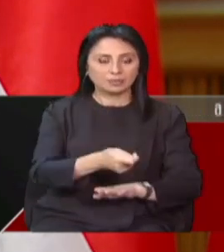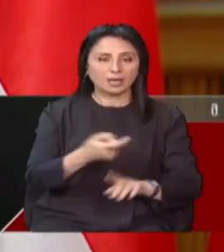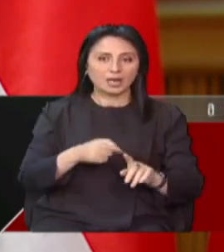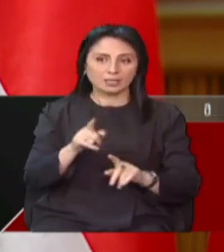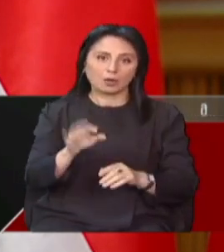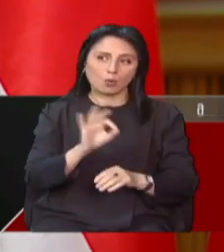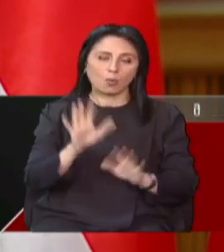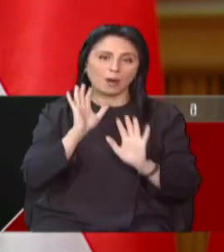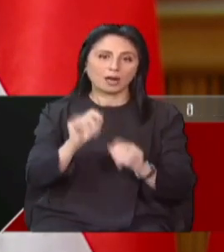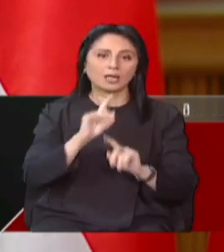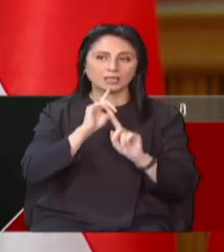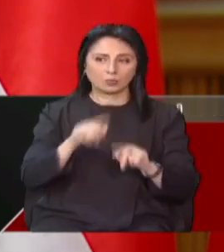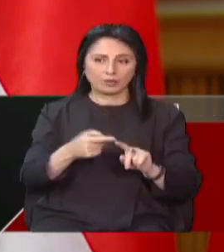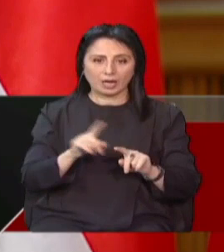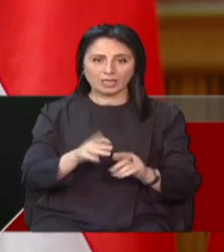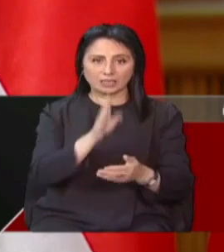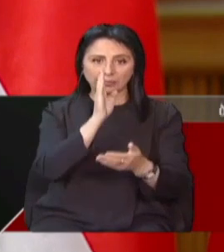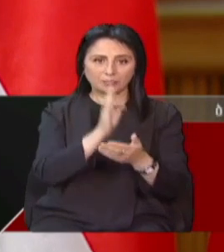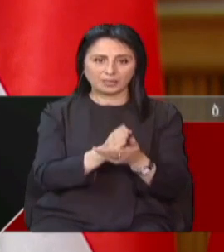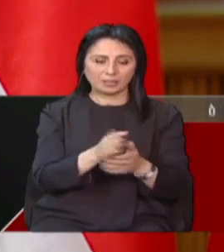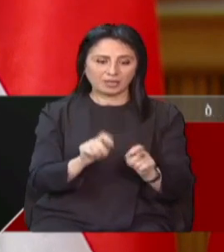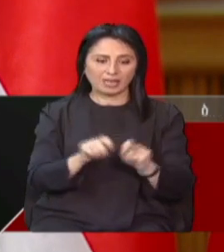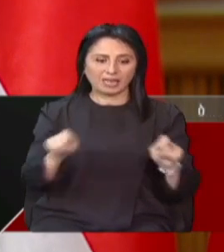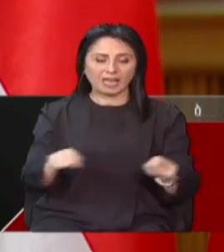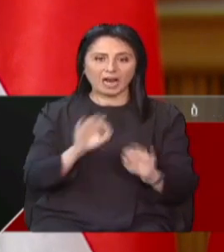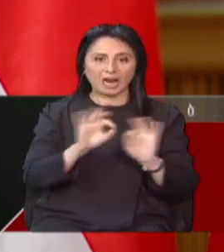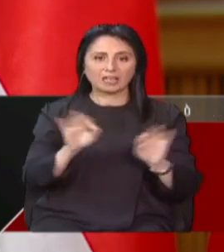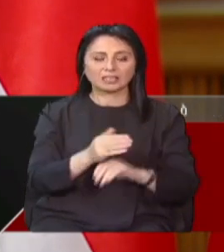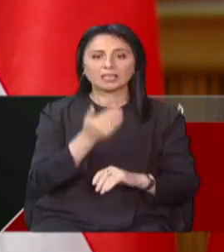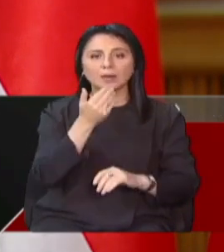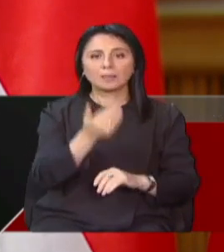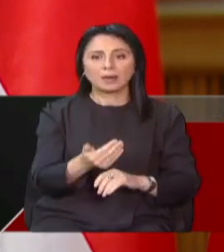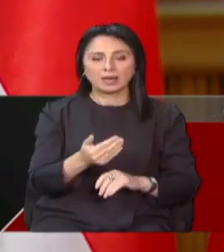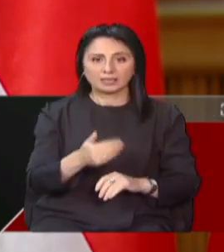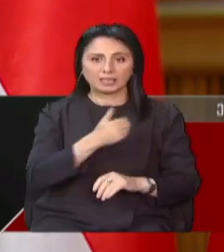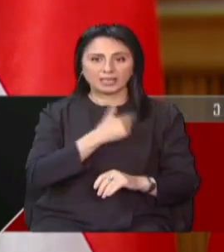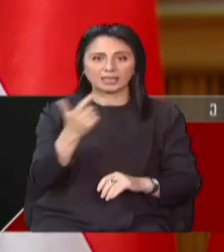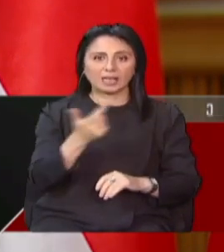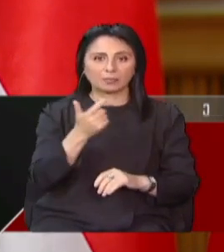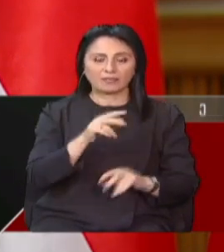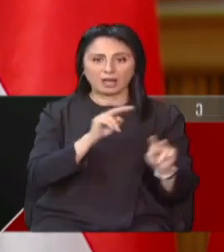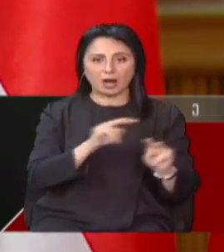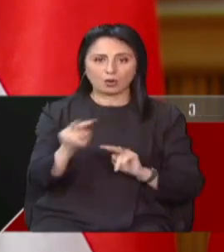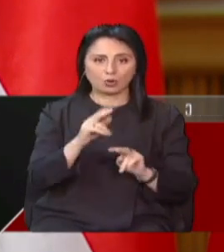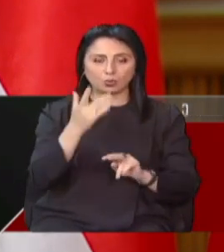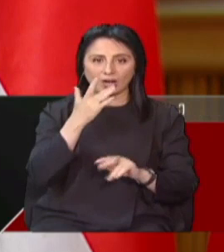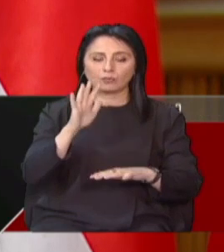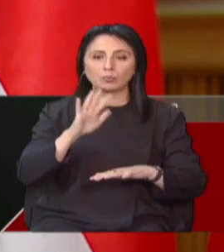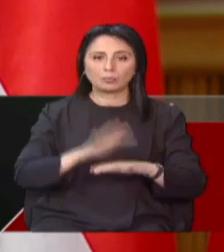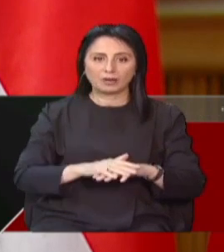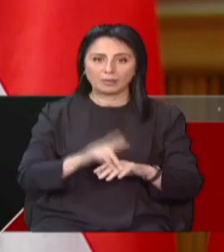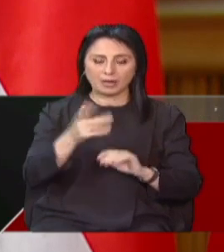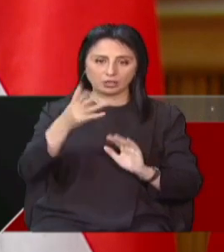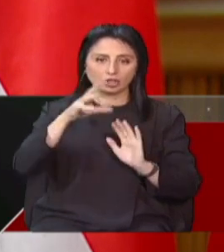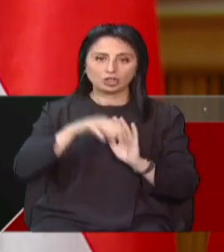ori vesel, ori vesel, ori vesel, ori vesel, ori vesel, ori vesel, ori vesel, ori vesel, ori vesel, ori